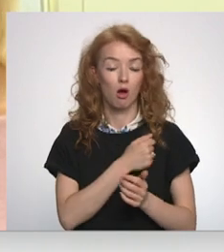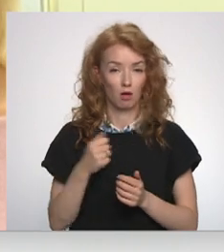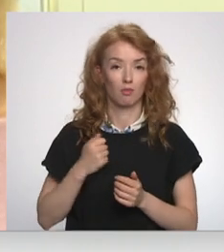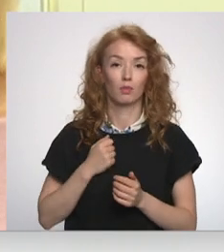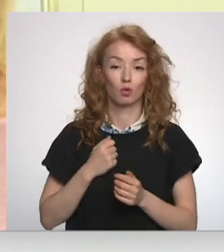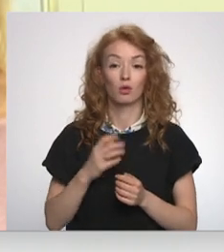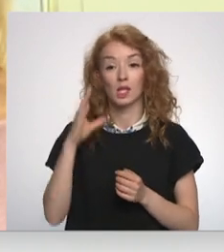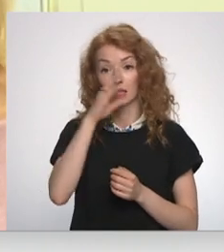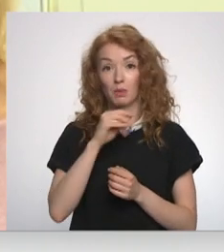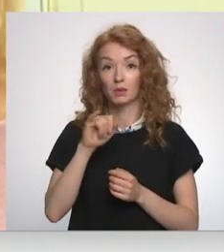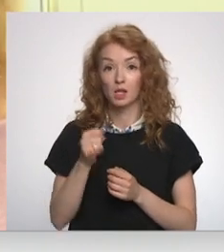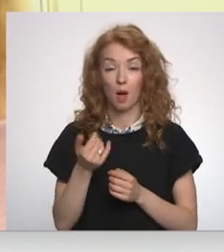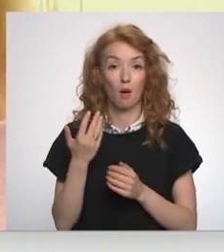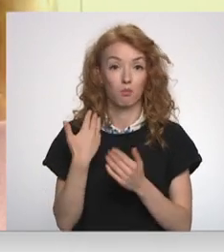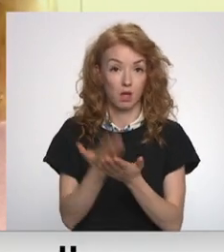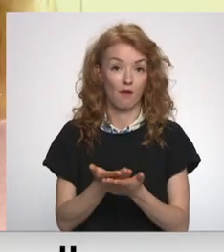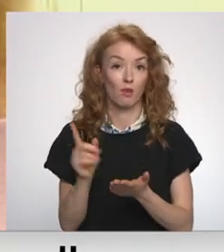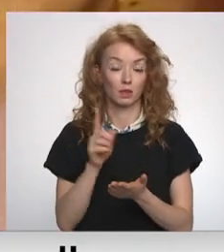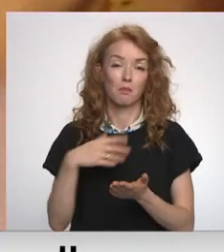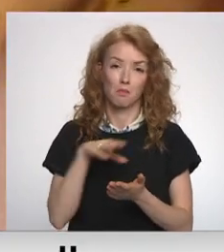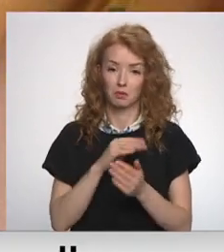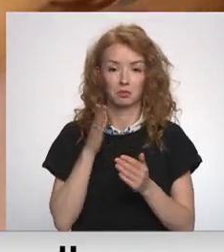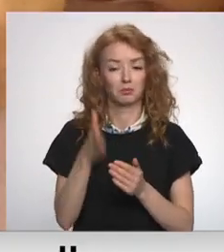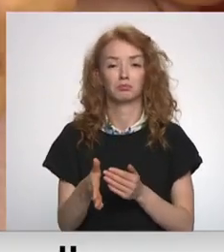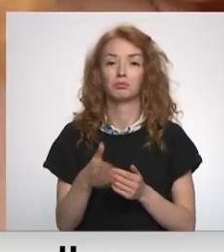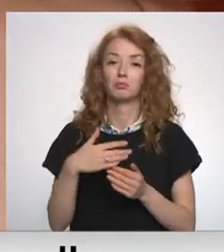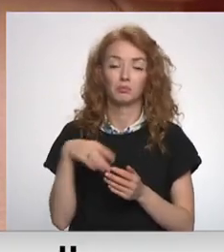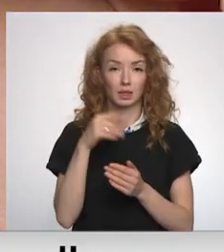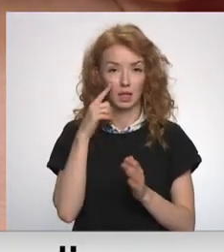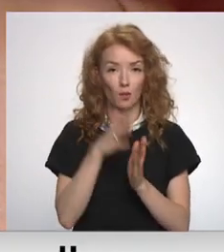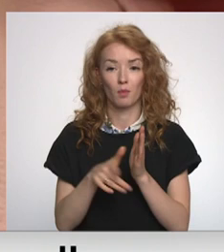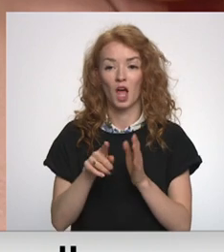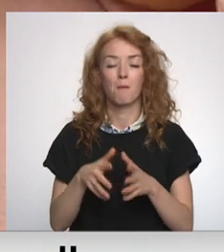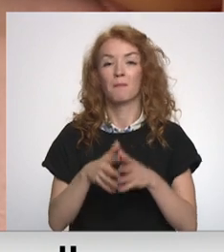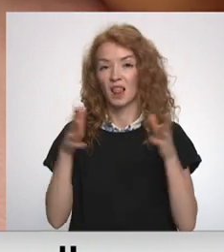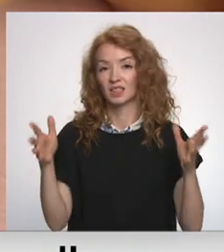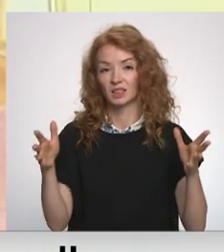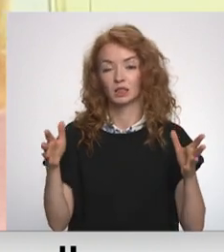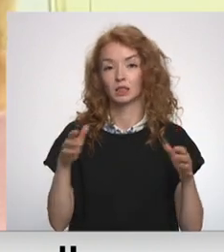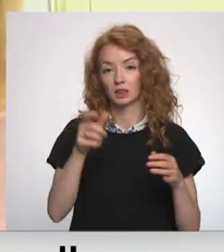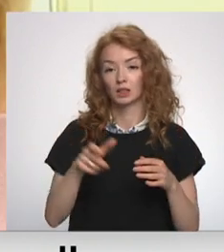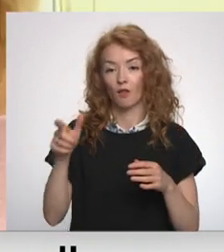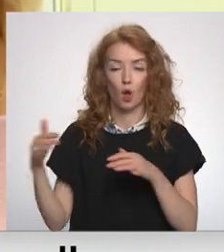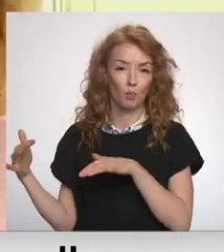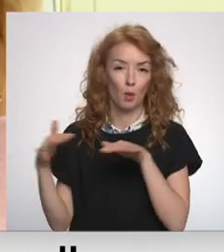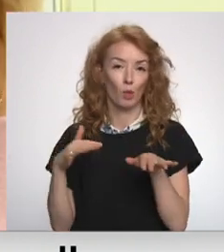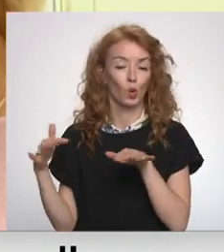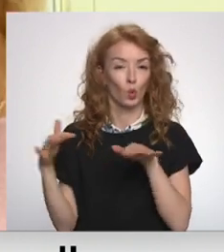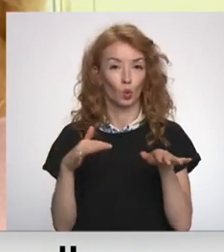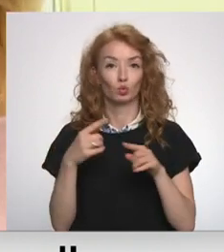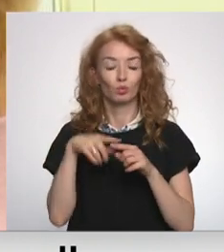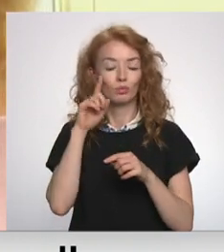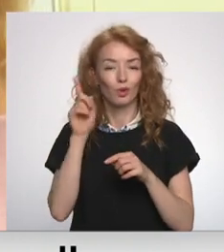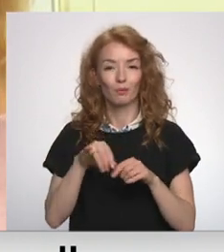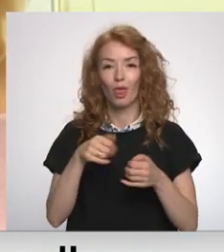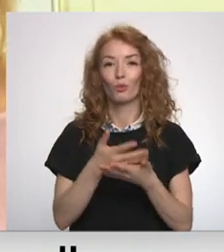un iespējams, ja mums nāk šāds piedāvājums, mēs to darīsim. Mēs saprotam, ka tā ir milzīga cilvēku, tāds cilvēku pieplūdums, un, protams, ka